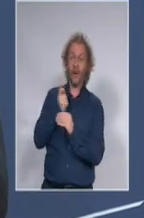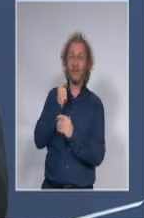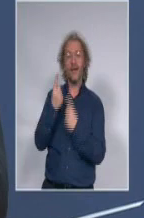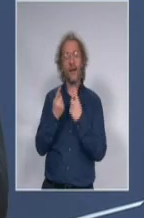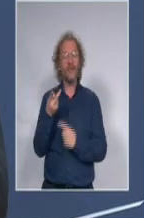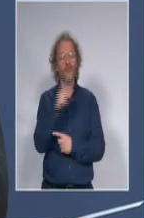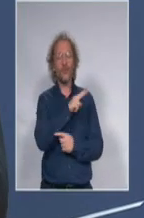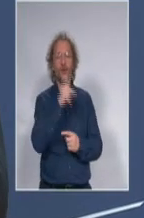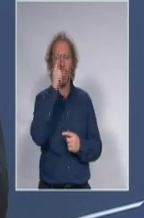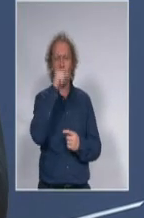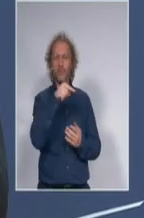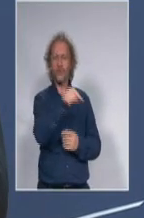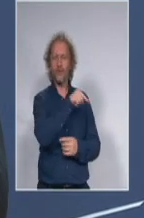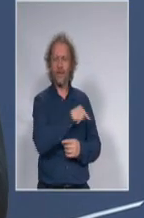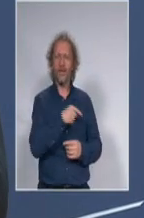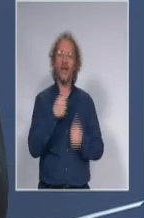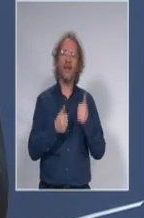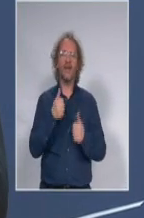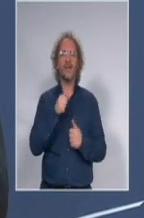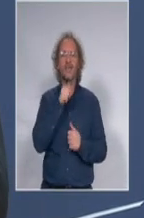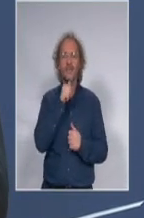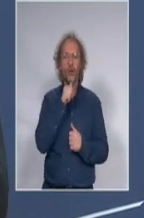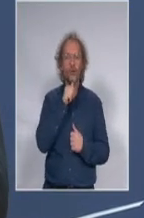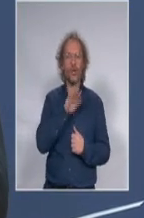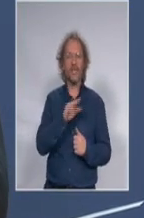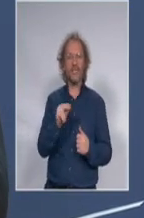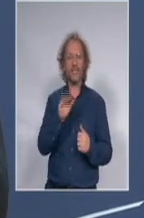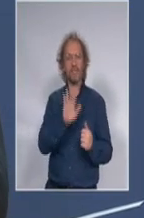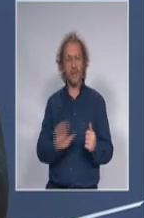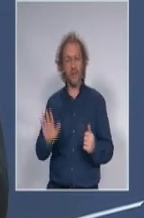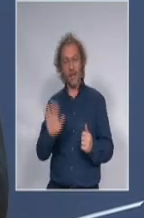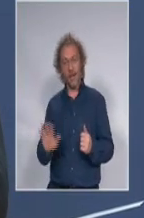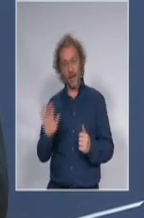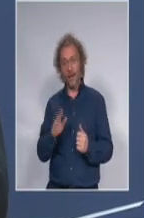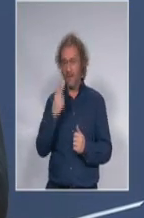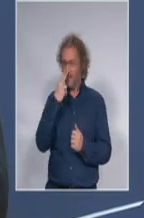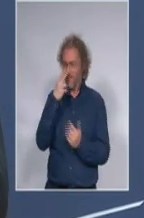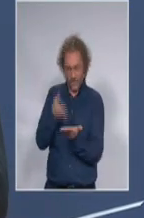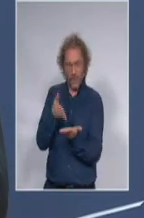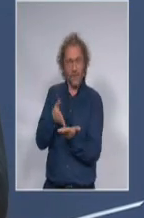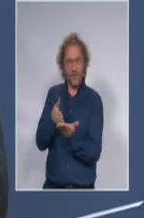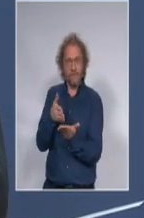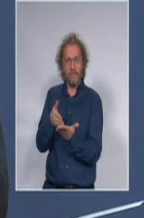istočne Srbije i Pomoravlja, jer ih vidimo da se kreću.